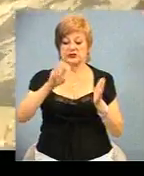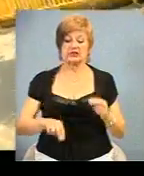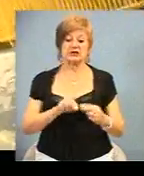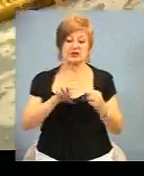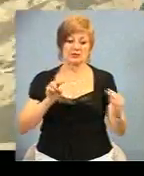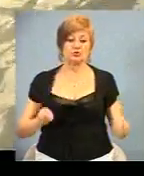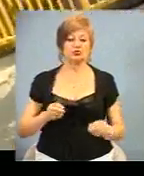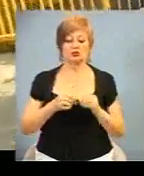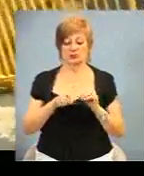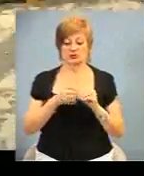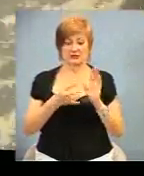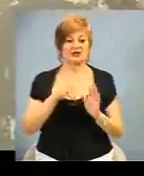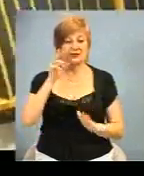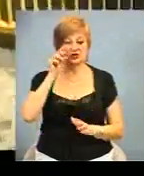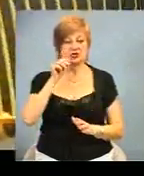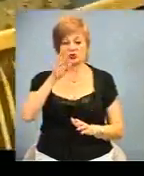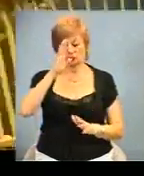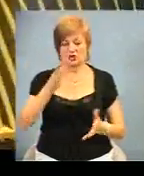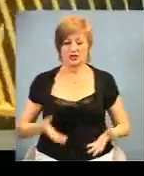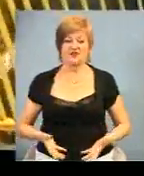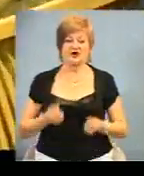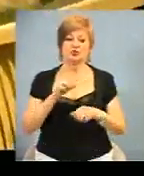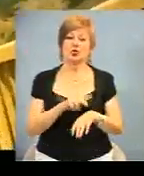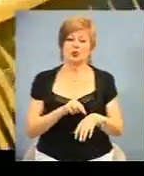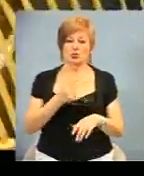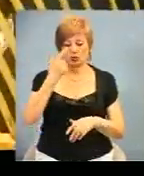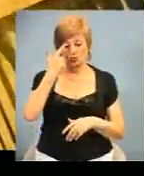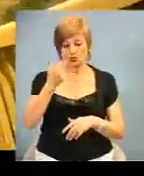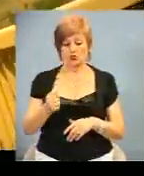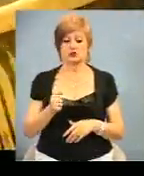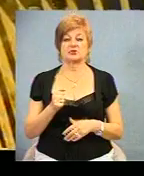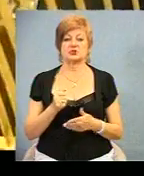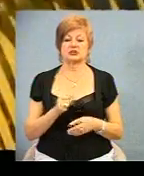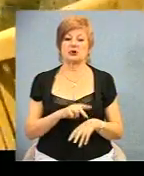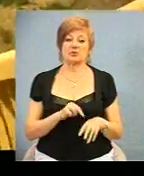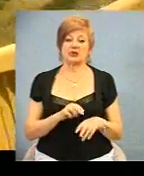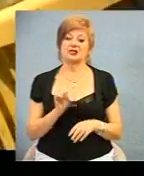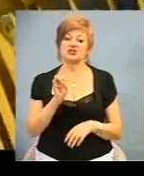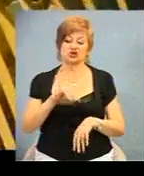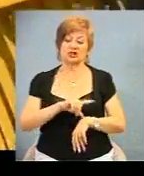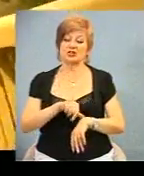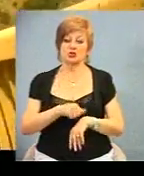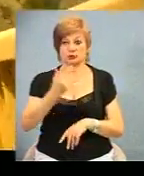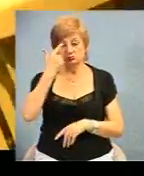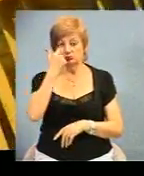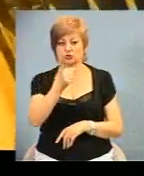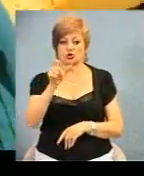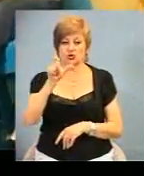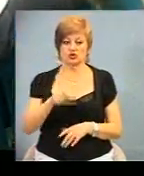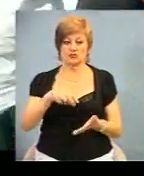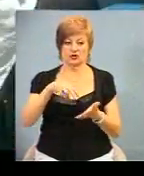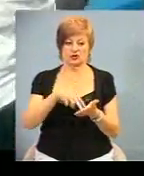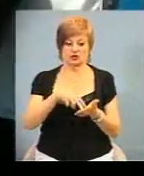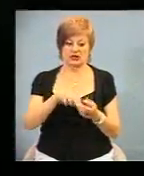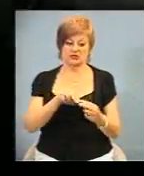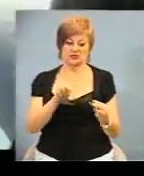намагався 19 липня чоловік, якого врятували запорізькі патрульні, повідомили у прес-службі. Близько 14 години отримали повідомлення про людину на перилах мосту,